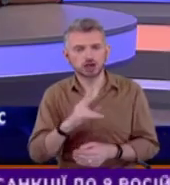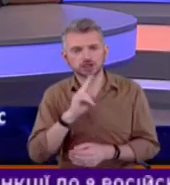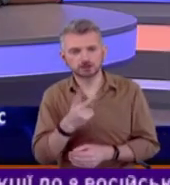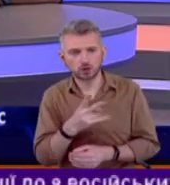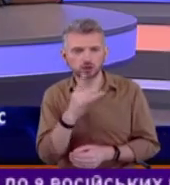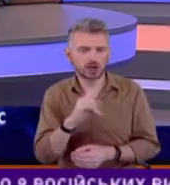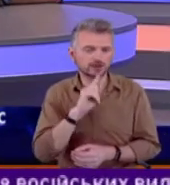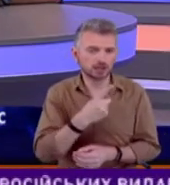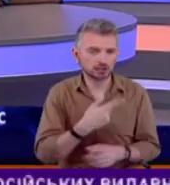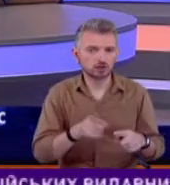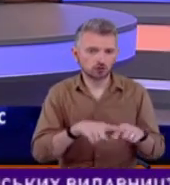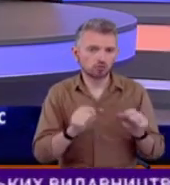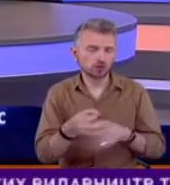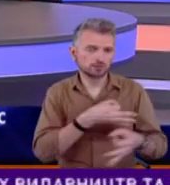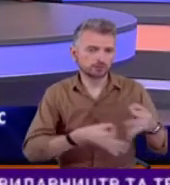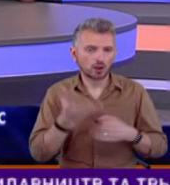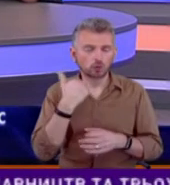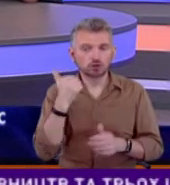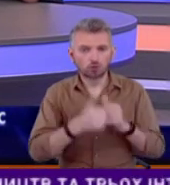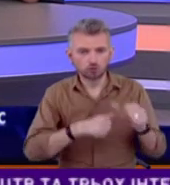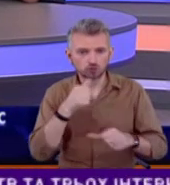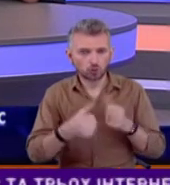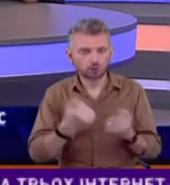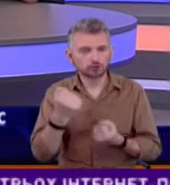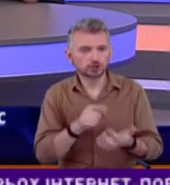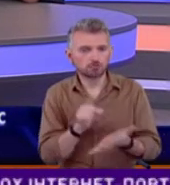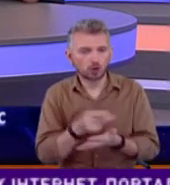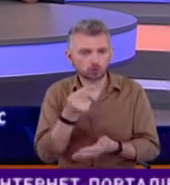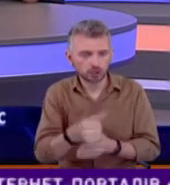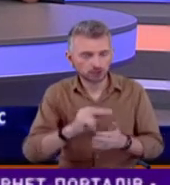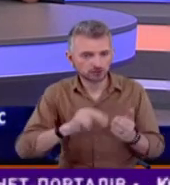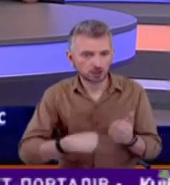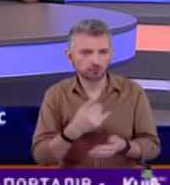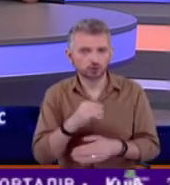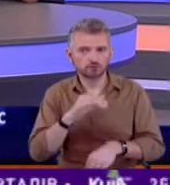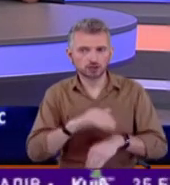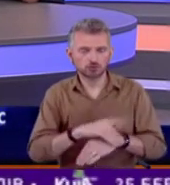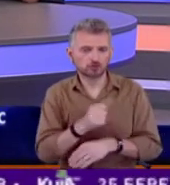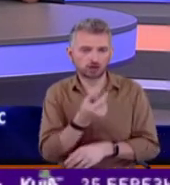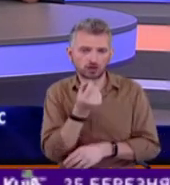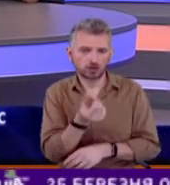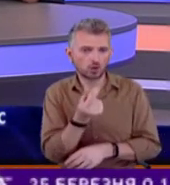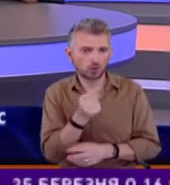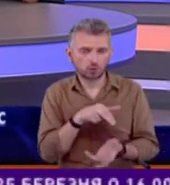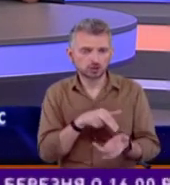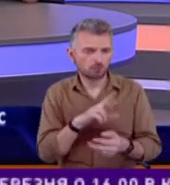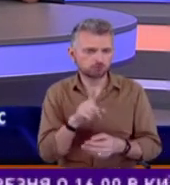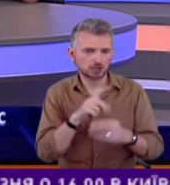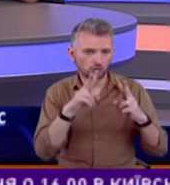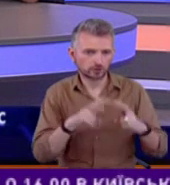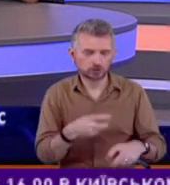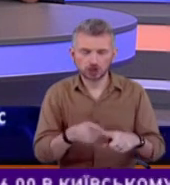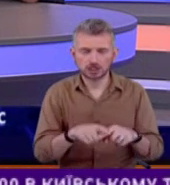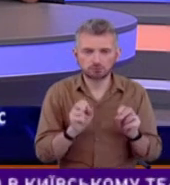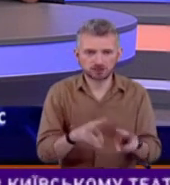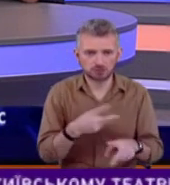рік. Угу. Тобто це можна дискутувати. Коли кожного року водій має купляти цю справку і фактично там за невеликі гроші не проходить обстеження, то це